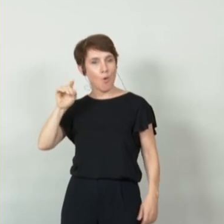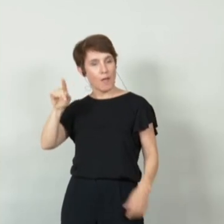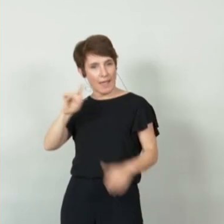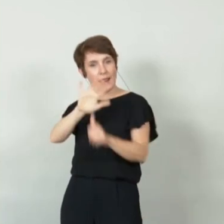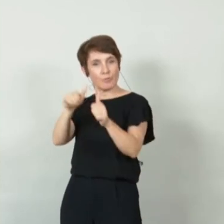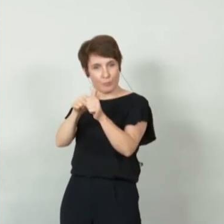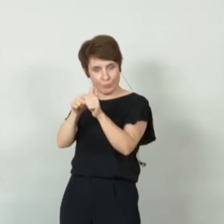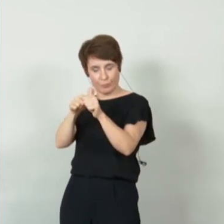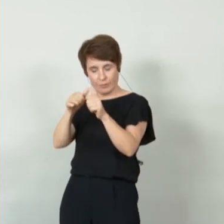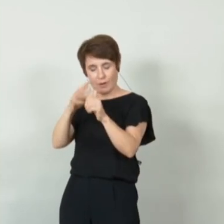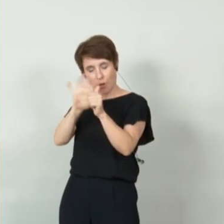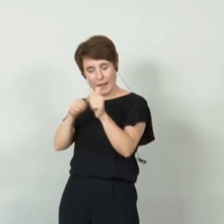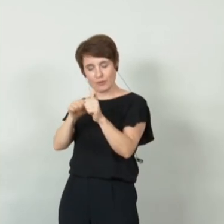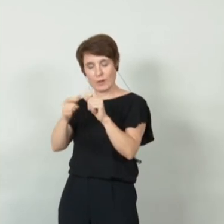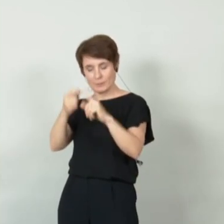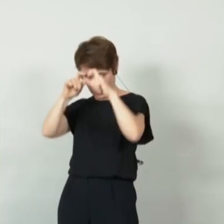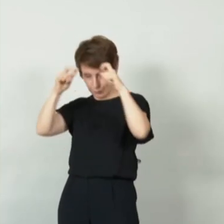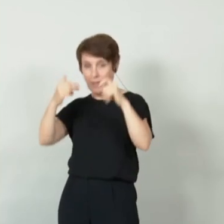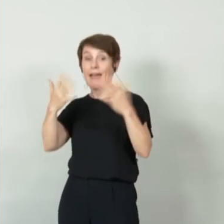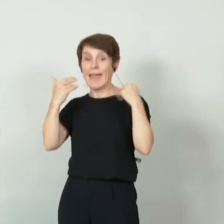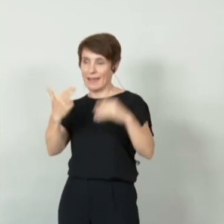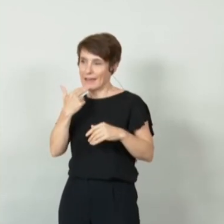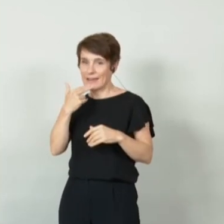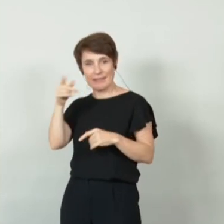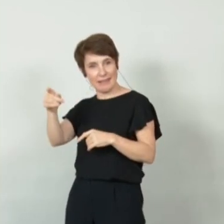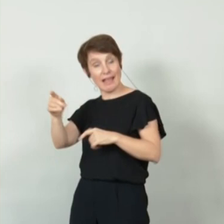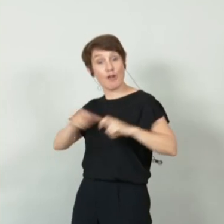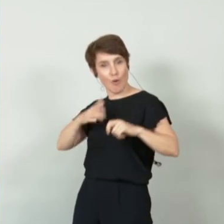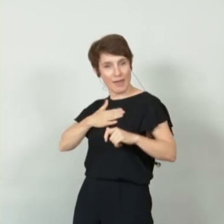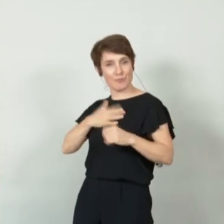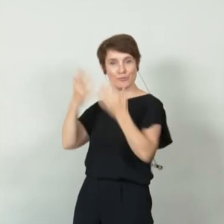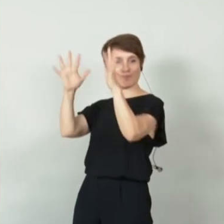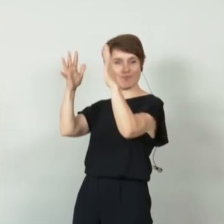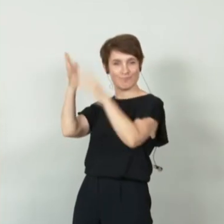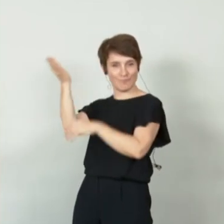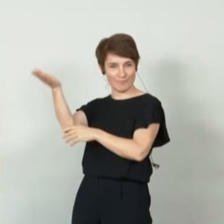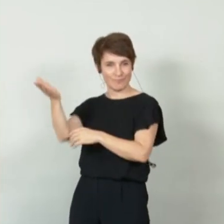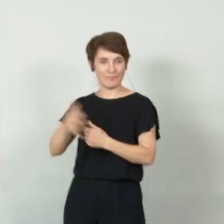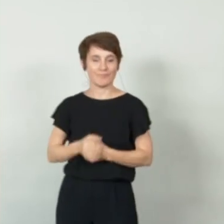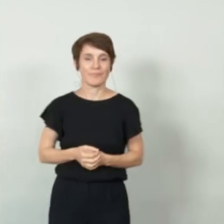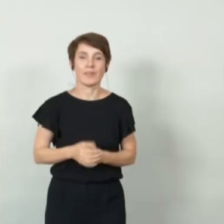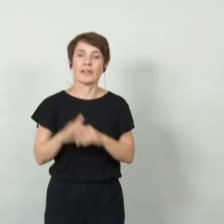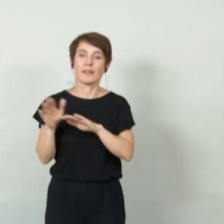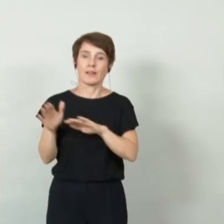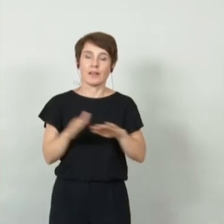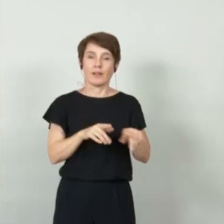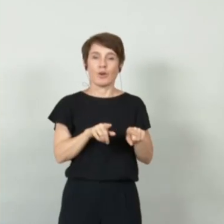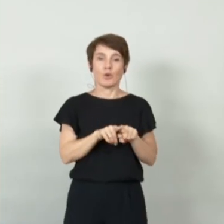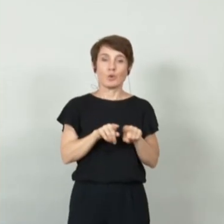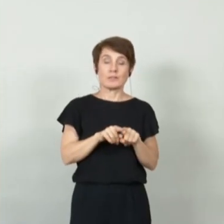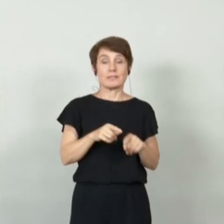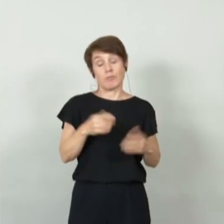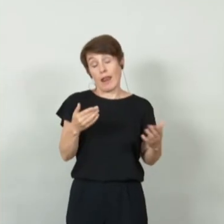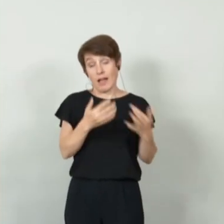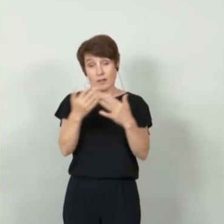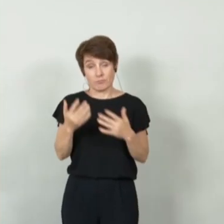merci pour elle en conclusion difficile de ne pas terminer cette intervention sur le SERT 2022 sans faire un minimum